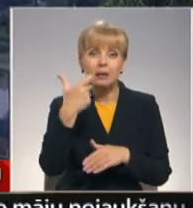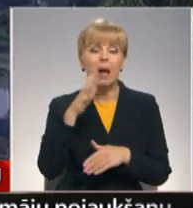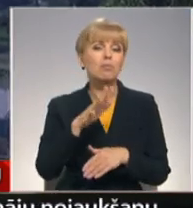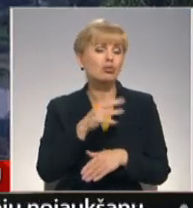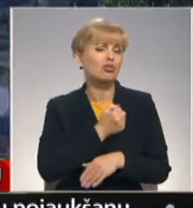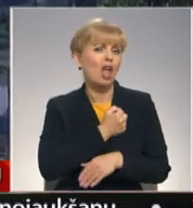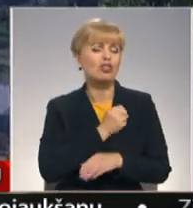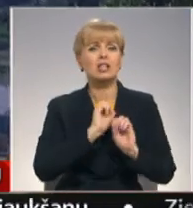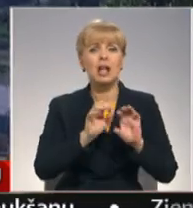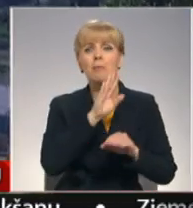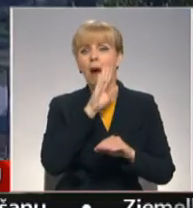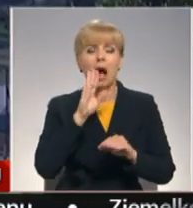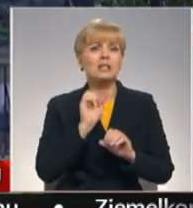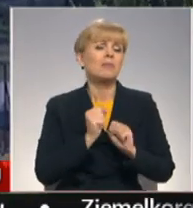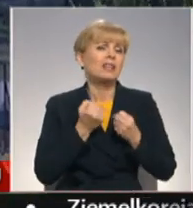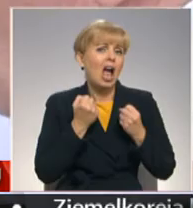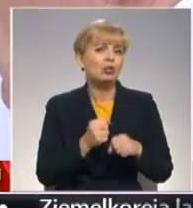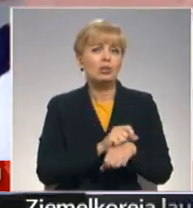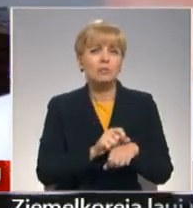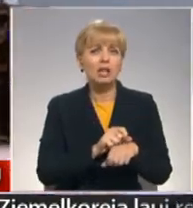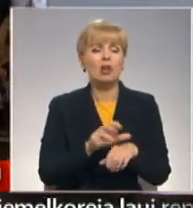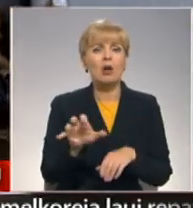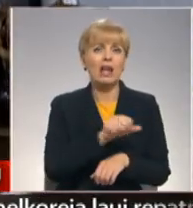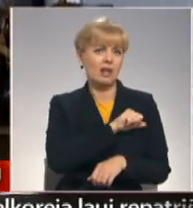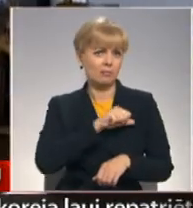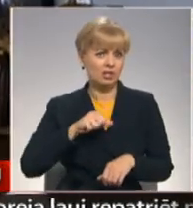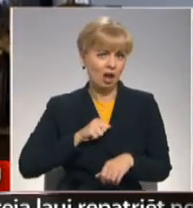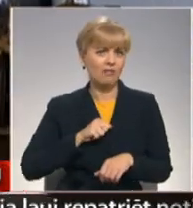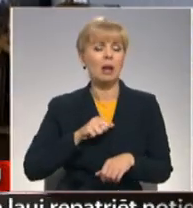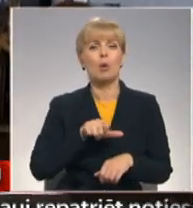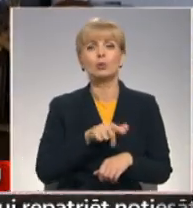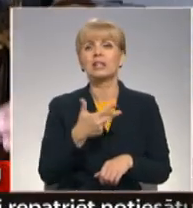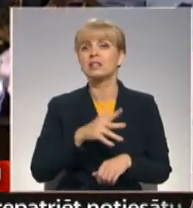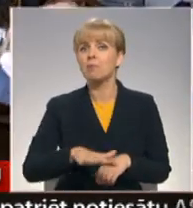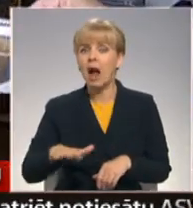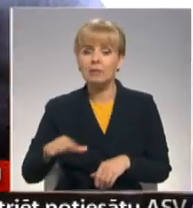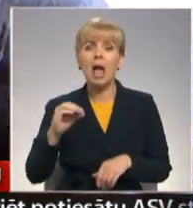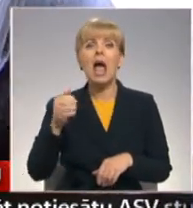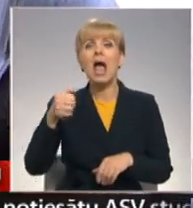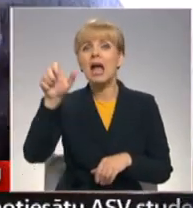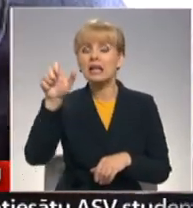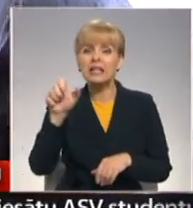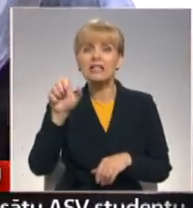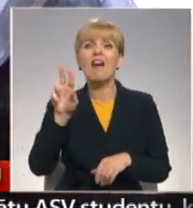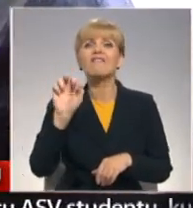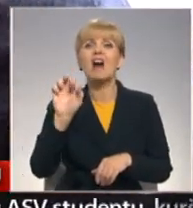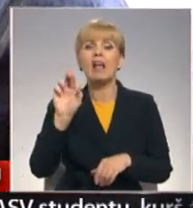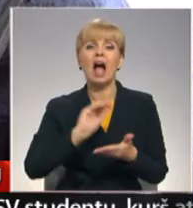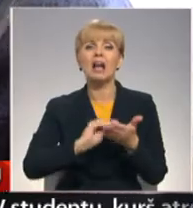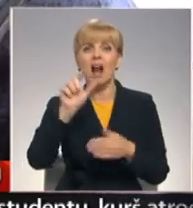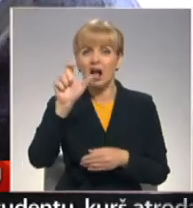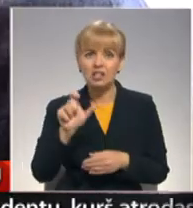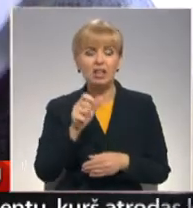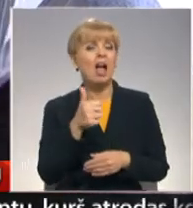stāsts par māti, kur neizturot spriedzi, atņemt dzīvību sev un trim bērniem. Andris Eglīts saka, Melānija Vanaga bija tā, kura gan